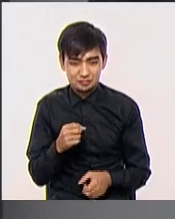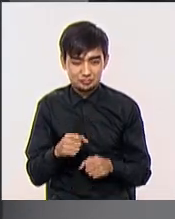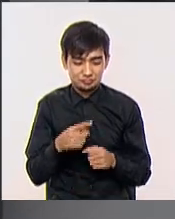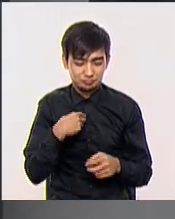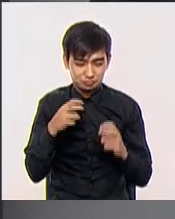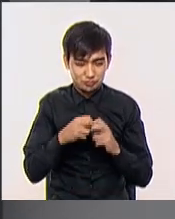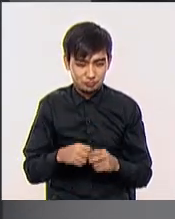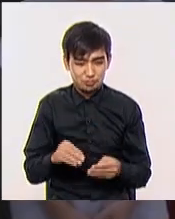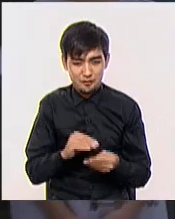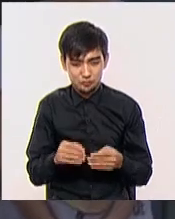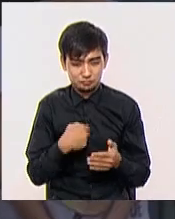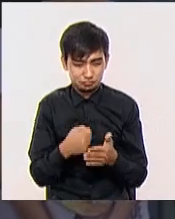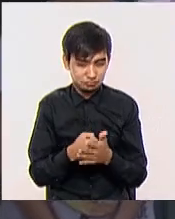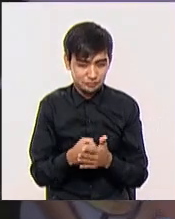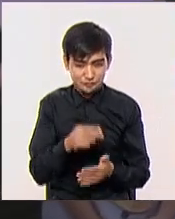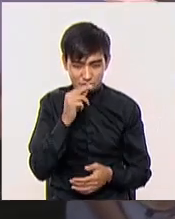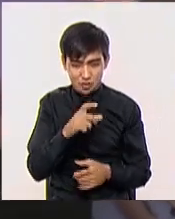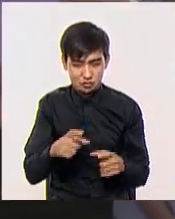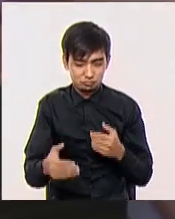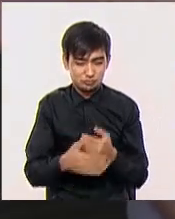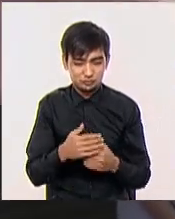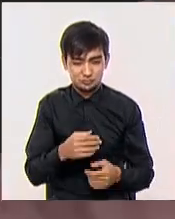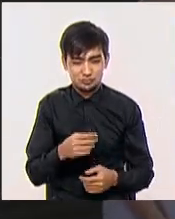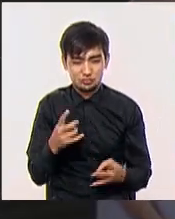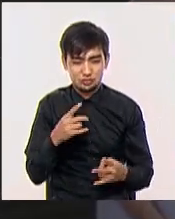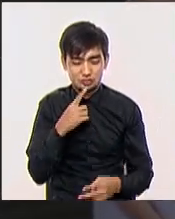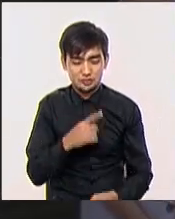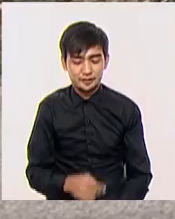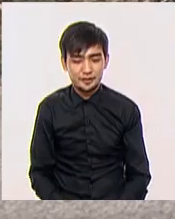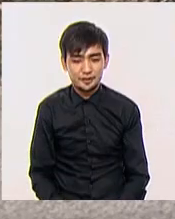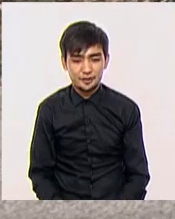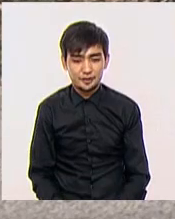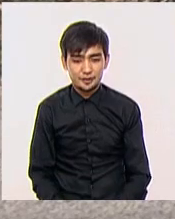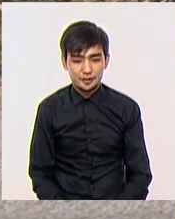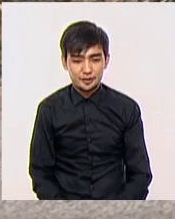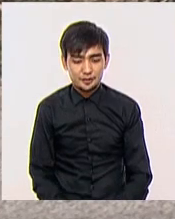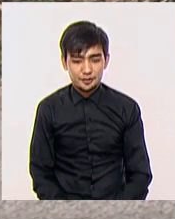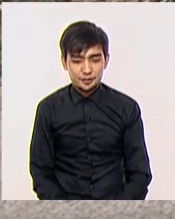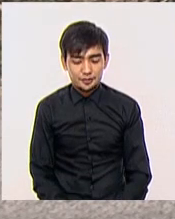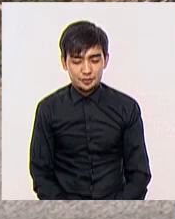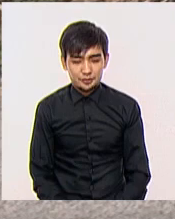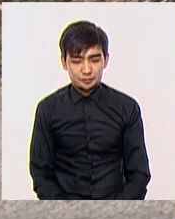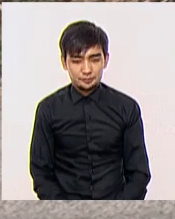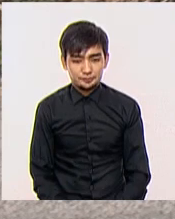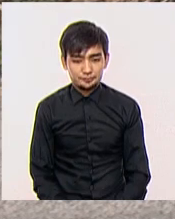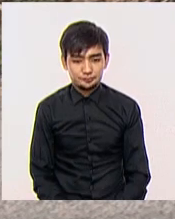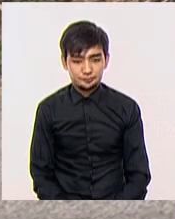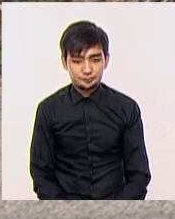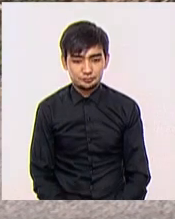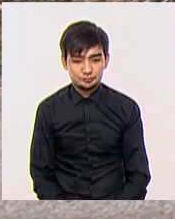результаты экспертизы и добиться того, чтобы виновные понесли наказание. Людмила Батюшкина, Ирина Нинашева, Информбюро, Карагандинская область.